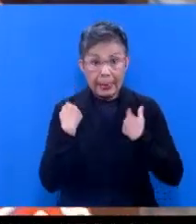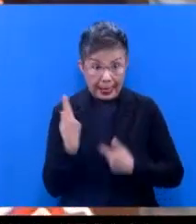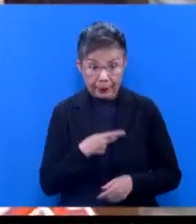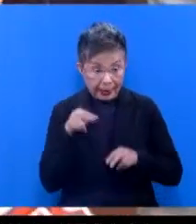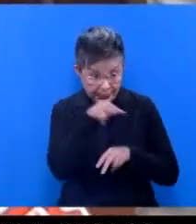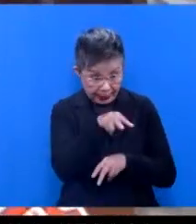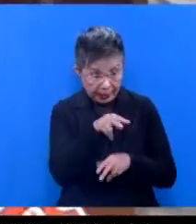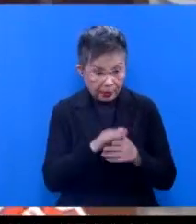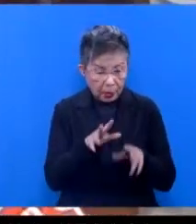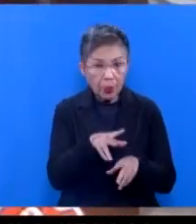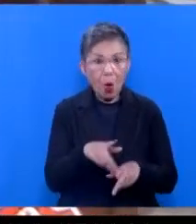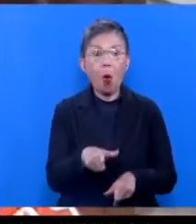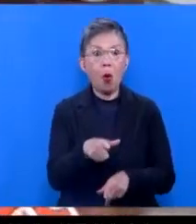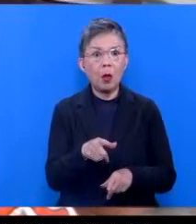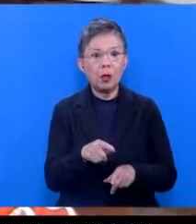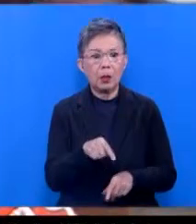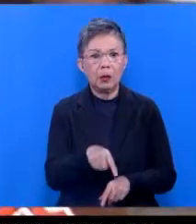operasi kedapatan